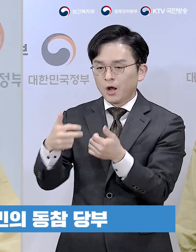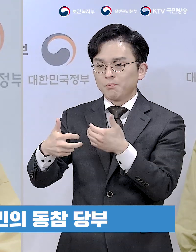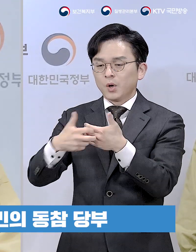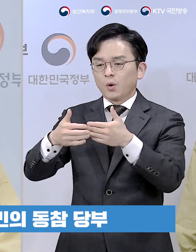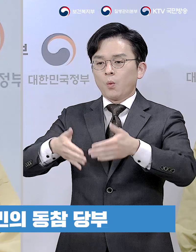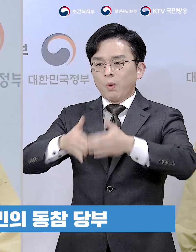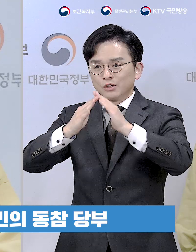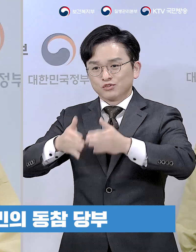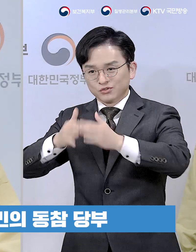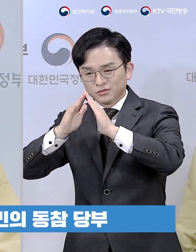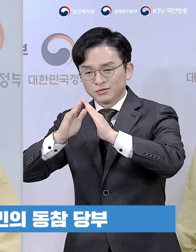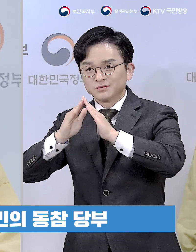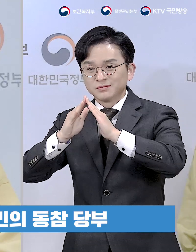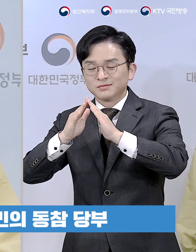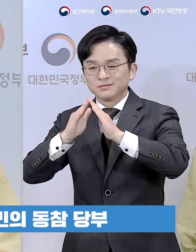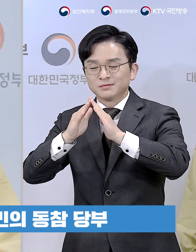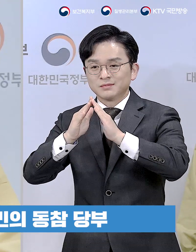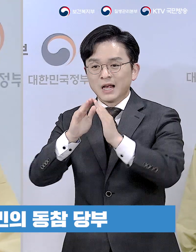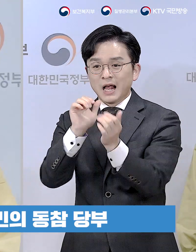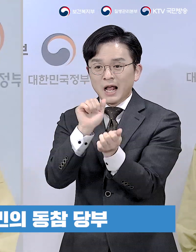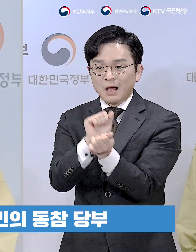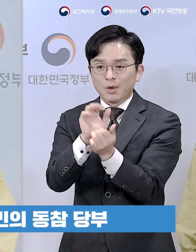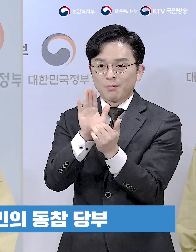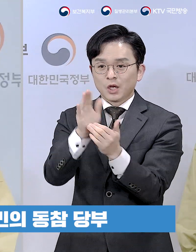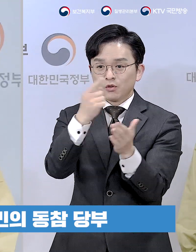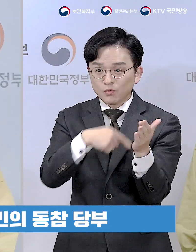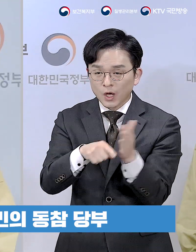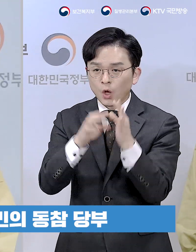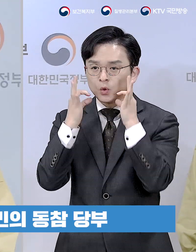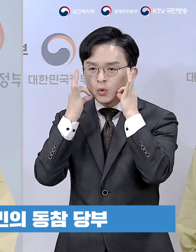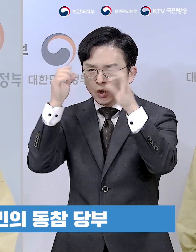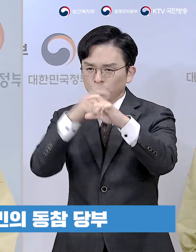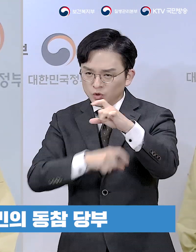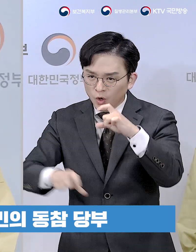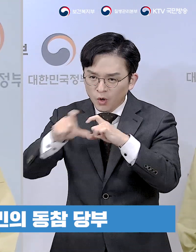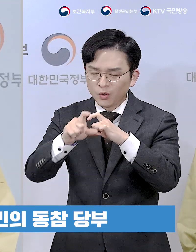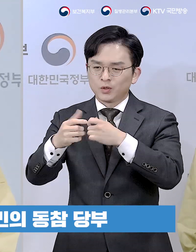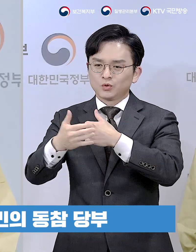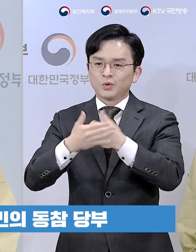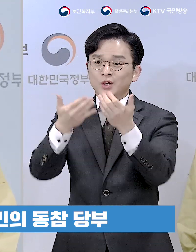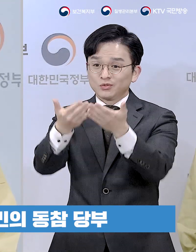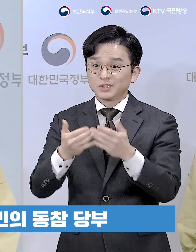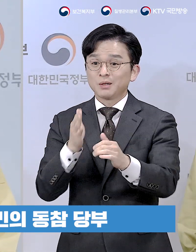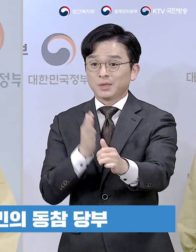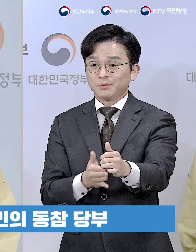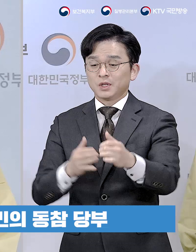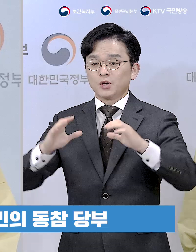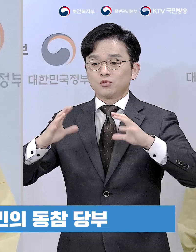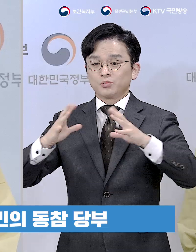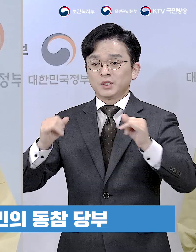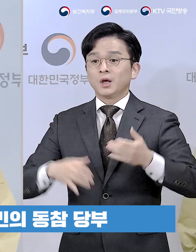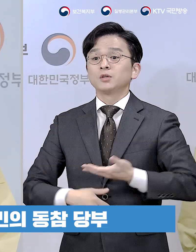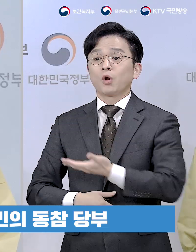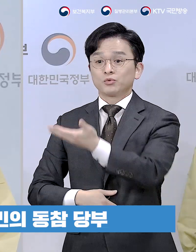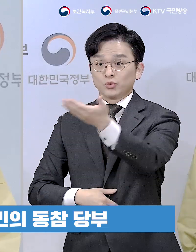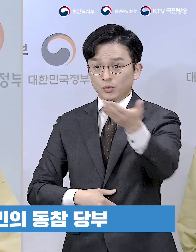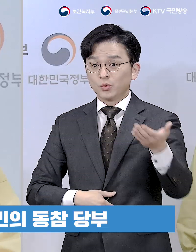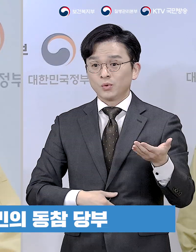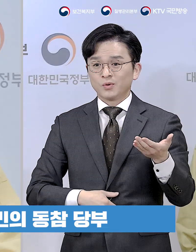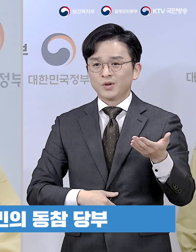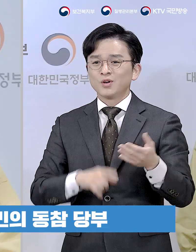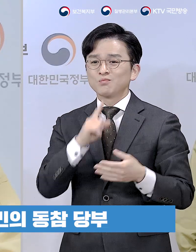생활치료센터와 감염병 전담병원의 확충 등 지역의 감염병 대응체계를 한층 더 강화하여 주시기